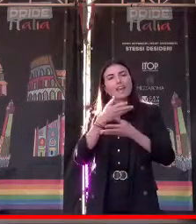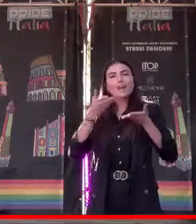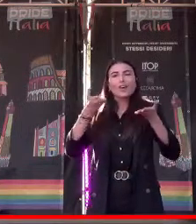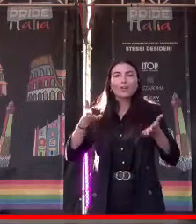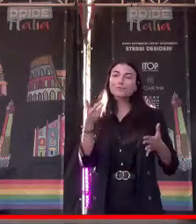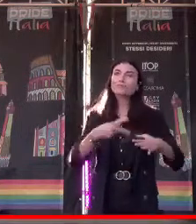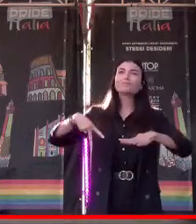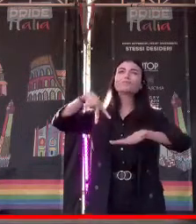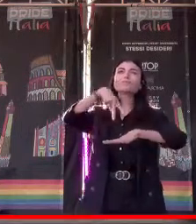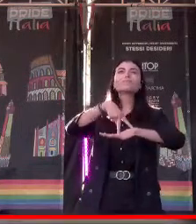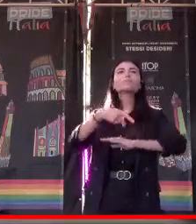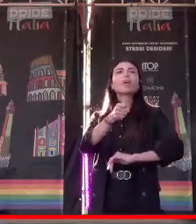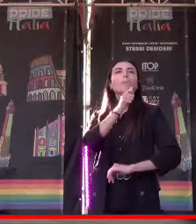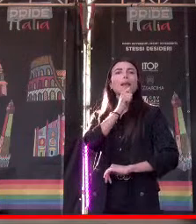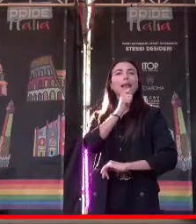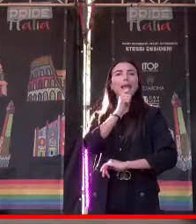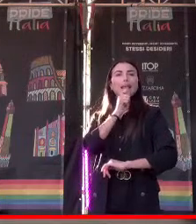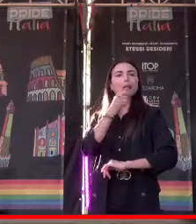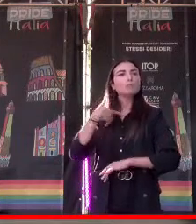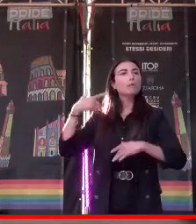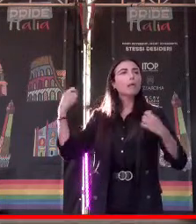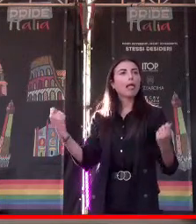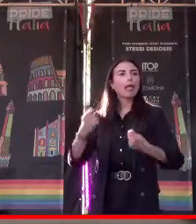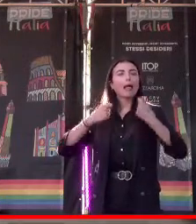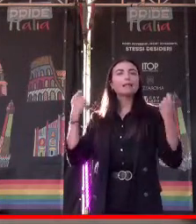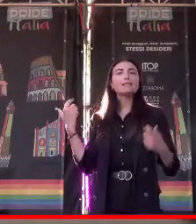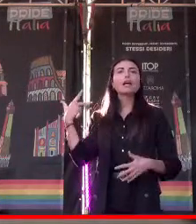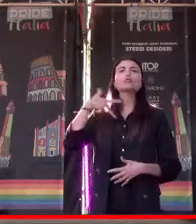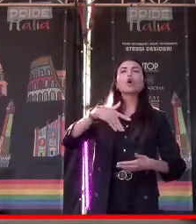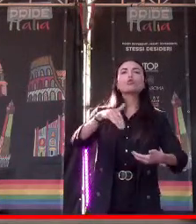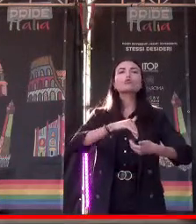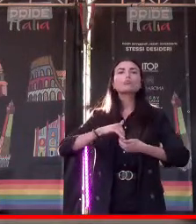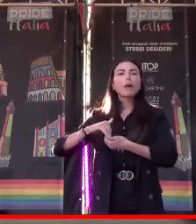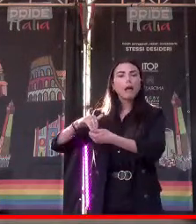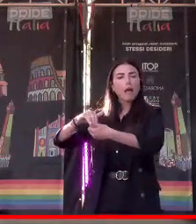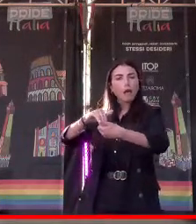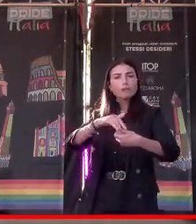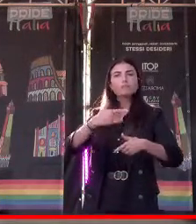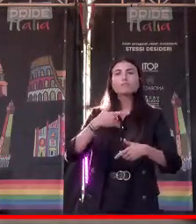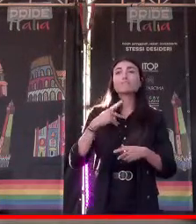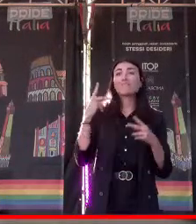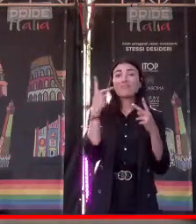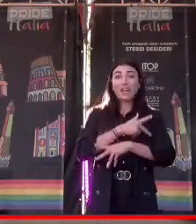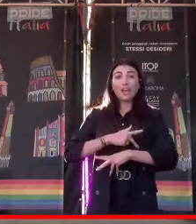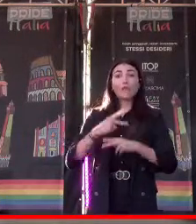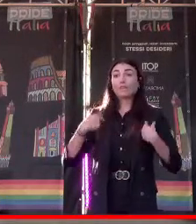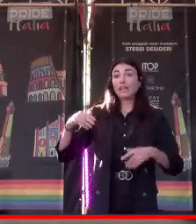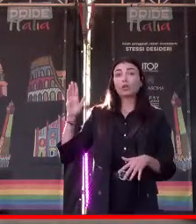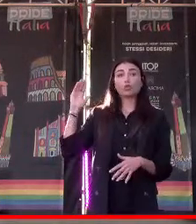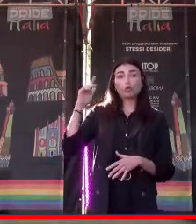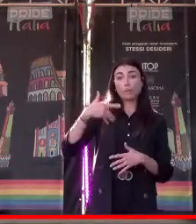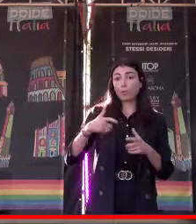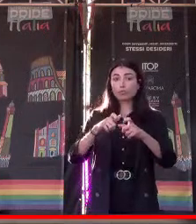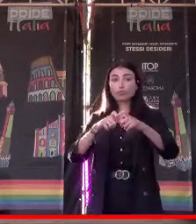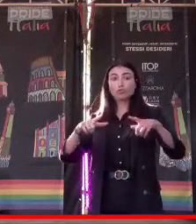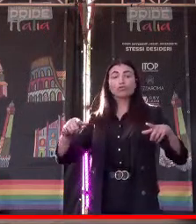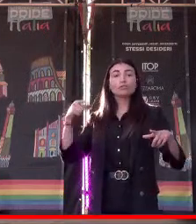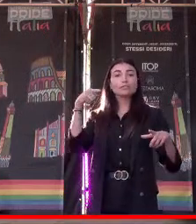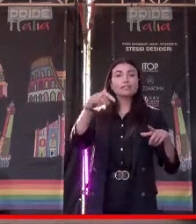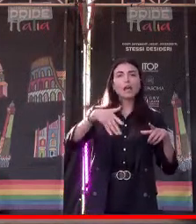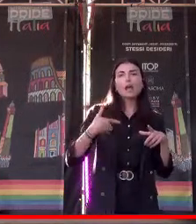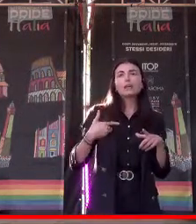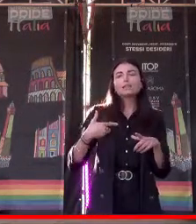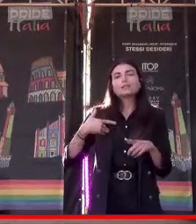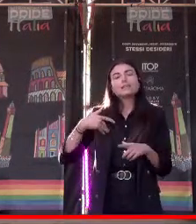faccio il presentatore, che ha un'attività sociale eccetera, però per lo più la mia quotidianità è fatta da una città che ti dà ogni volta